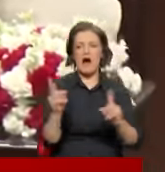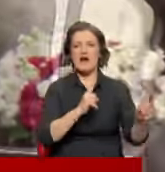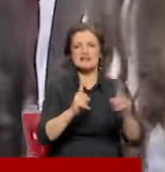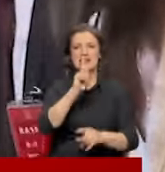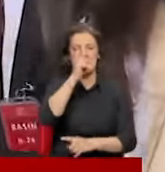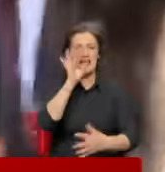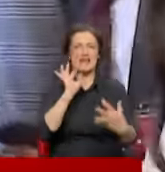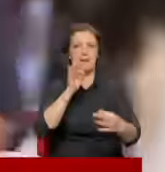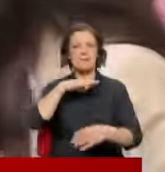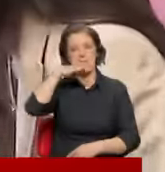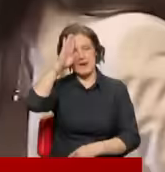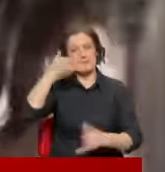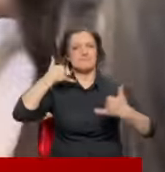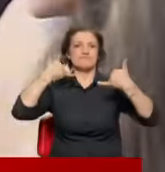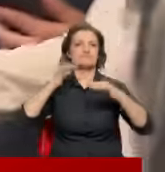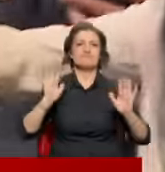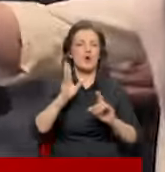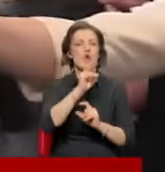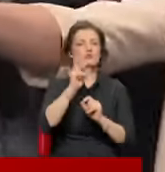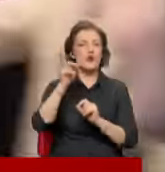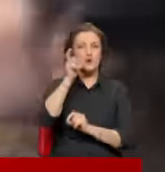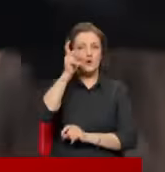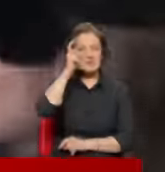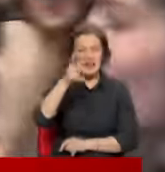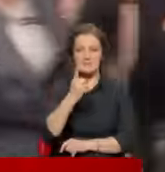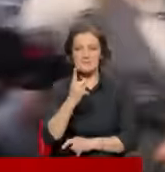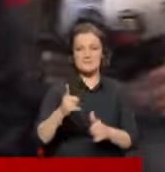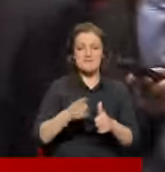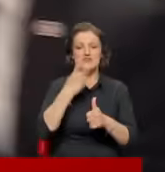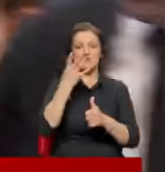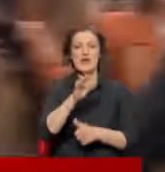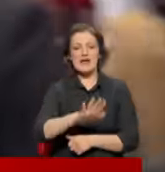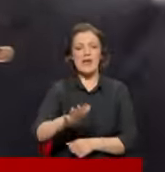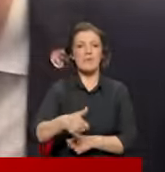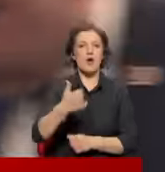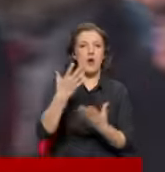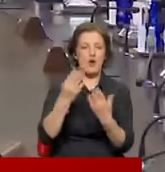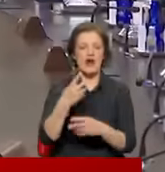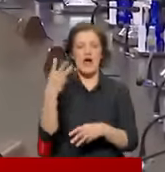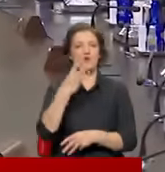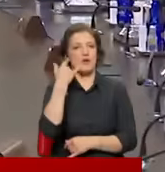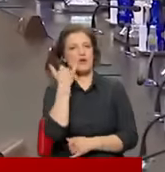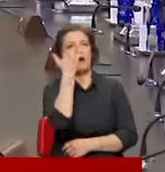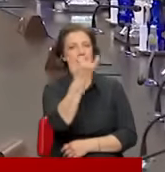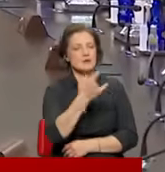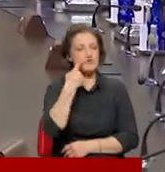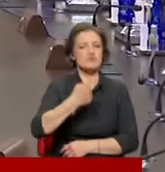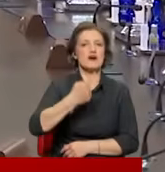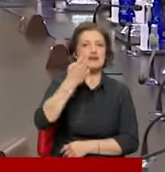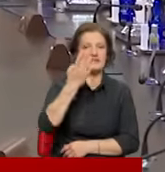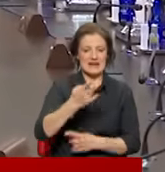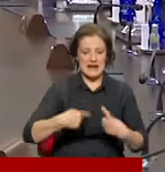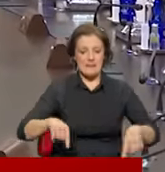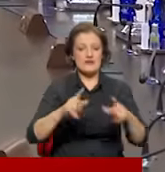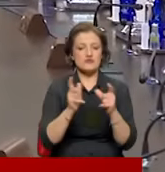tek temas bayramlaşma telefonuydu. Özgür Özel seçimden birinci çıkan partinin genel başkanı olarak Erdoğan'ı aradı. Cumhurbaşkanı da